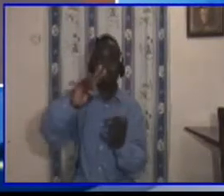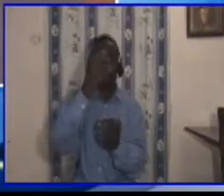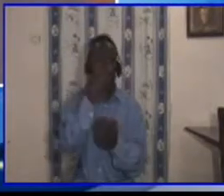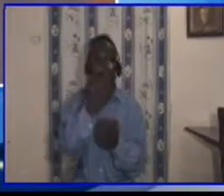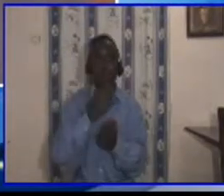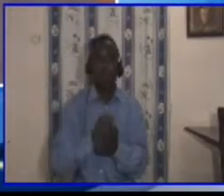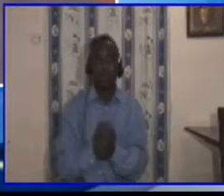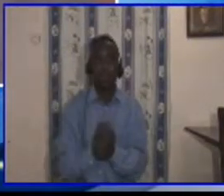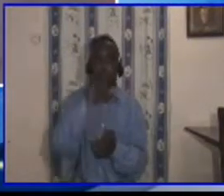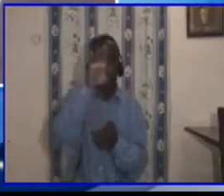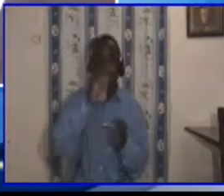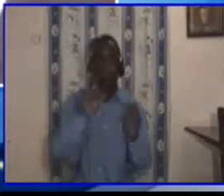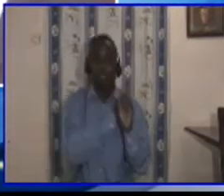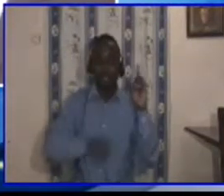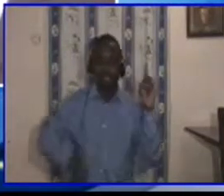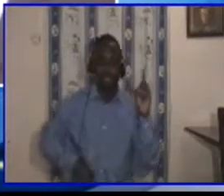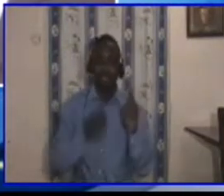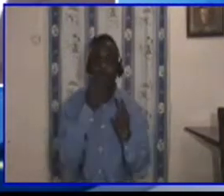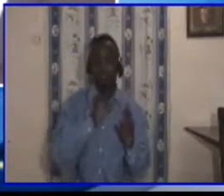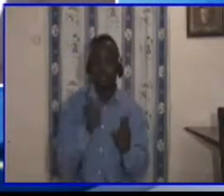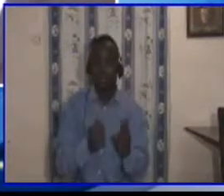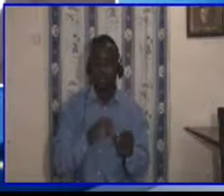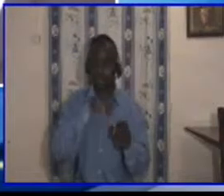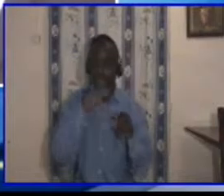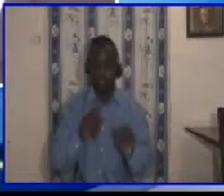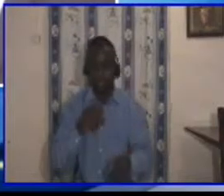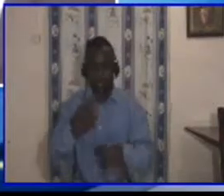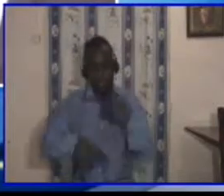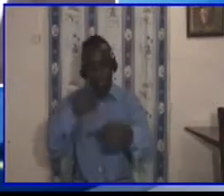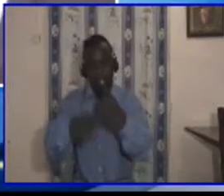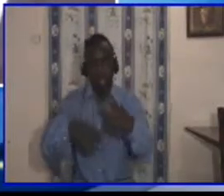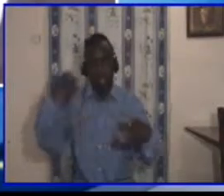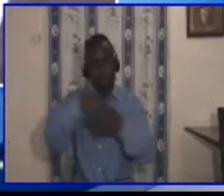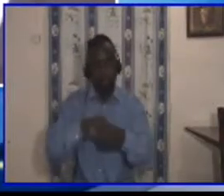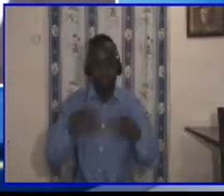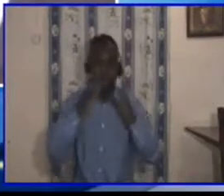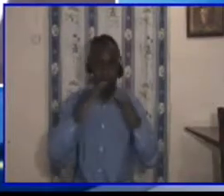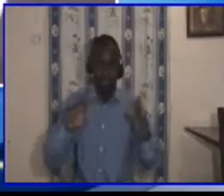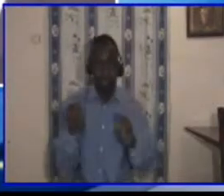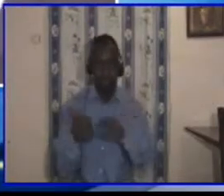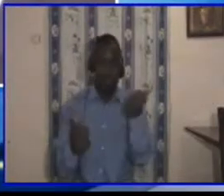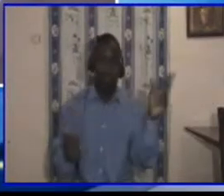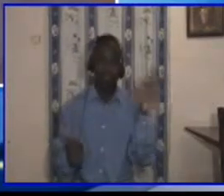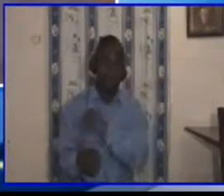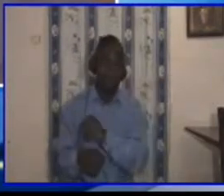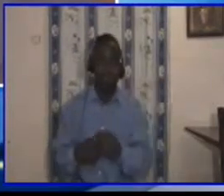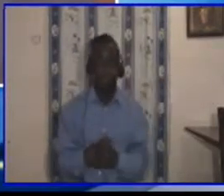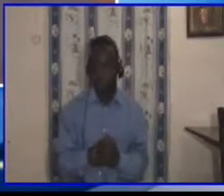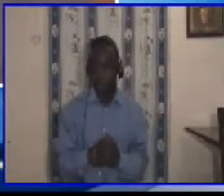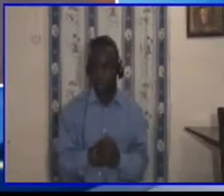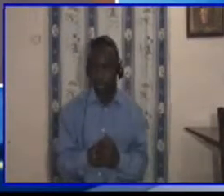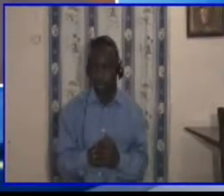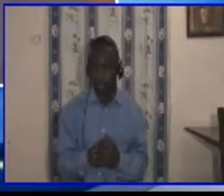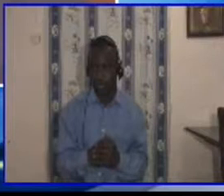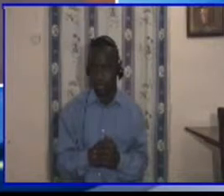il signore non ha detto soltanto che io sarei dovuta andare di città in città